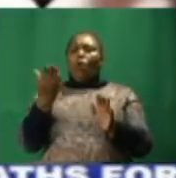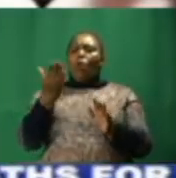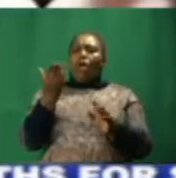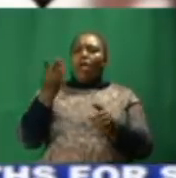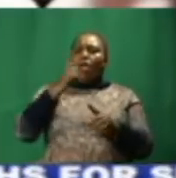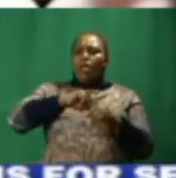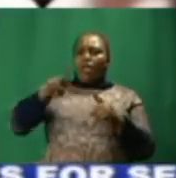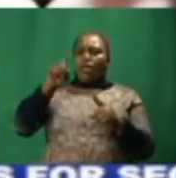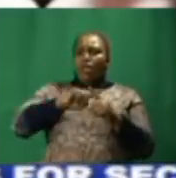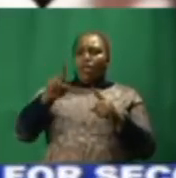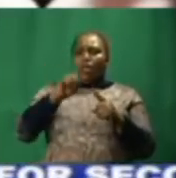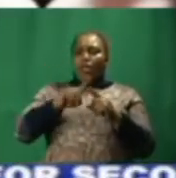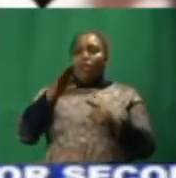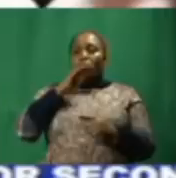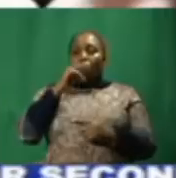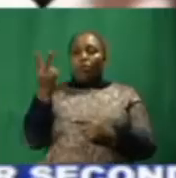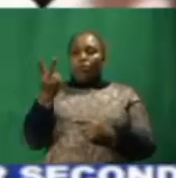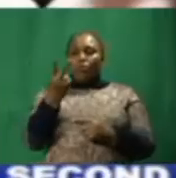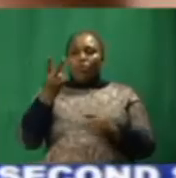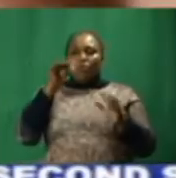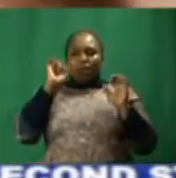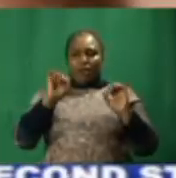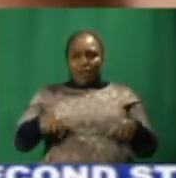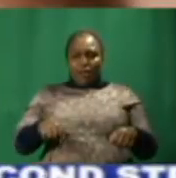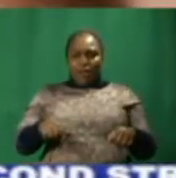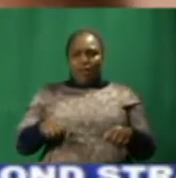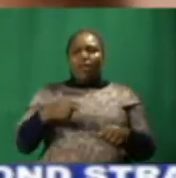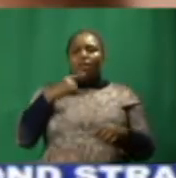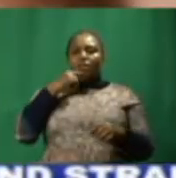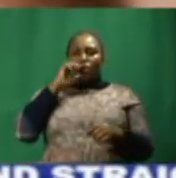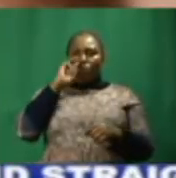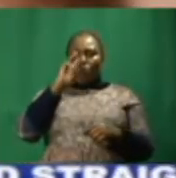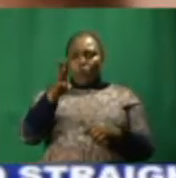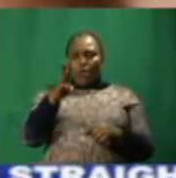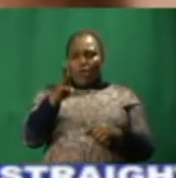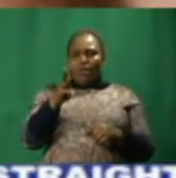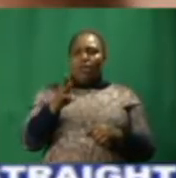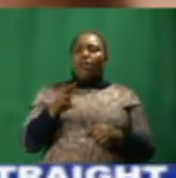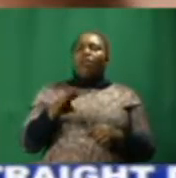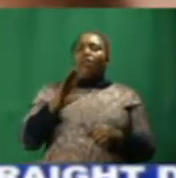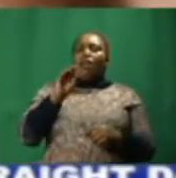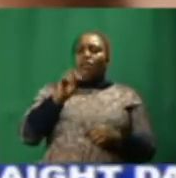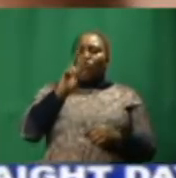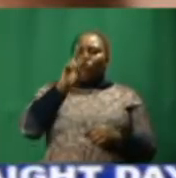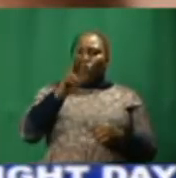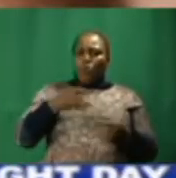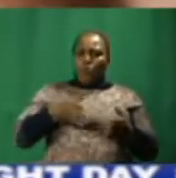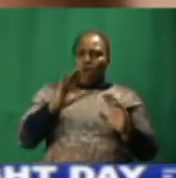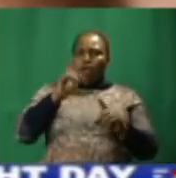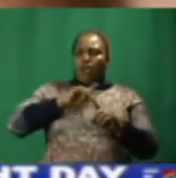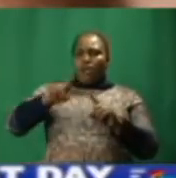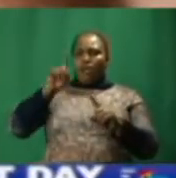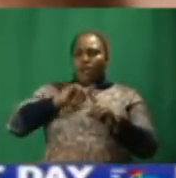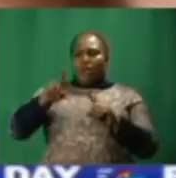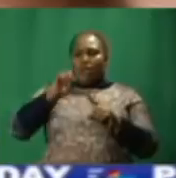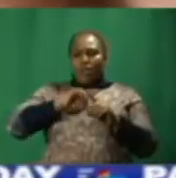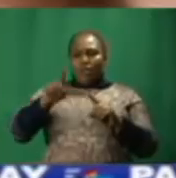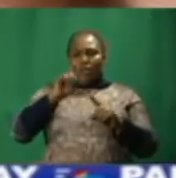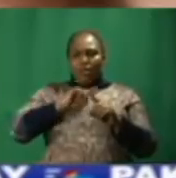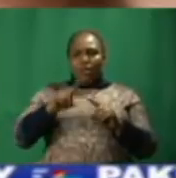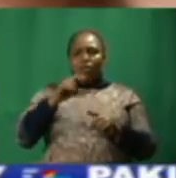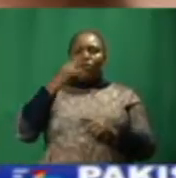kuphi. Labadlali lababili bavumelana ukuthi lo mdlalo utawufakwa tigaba letimbili nawubanjwa